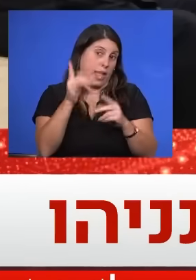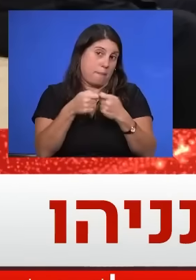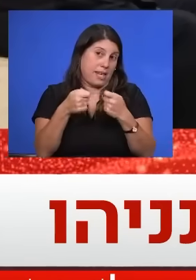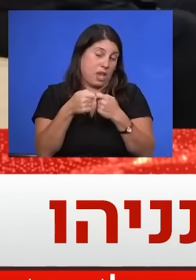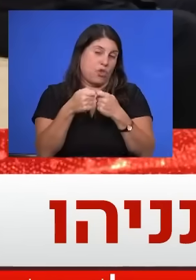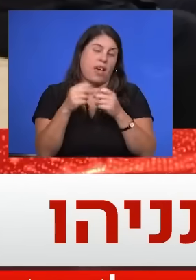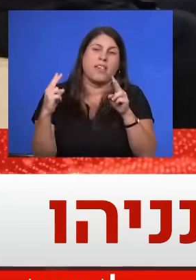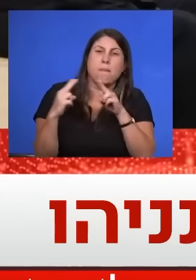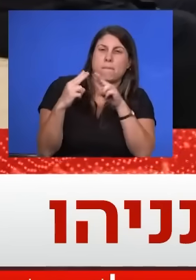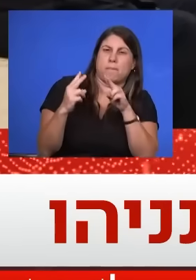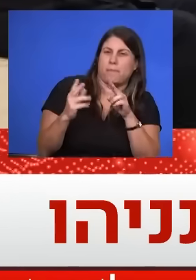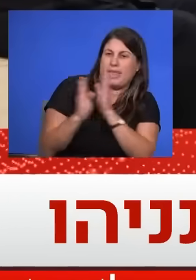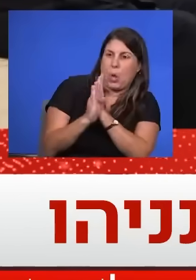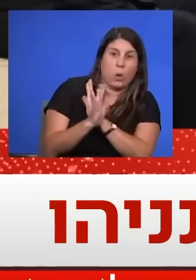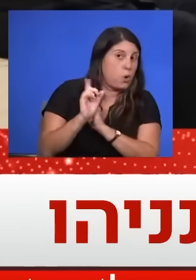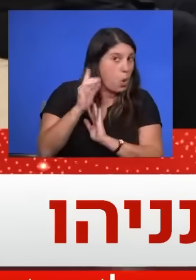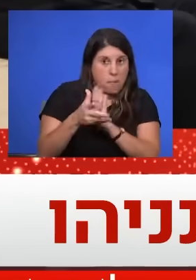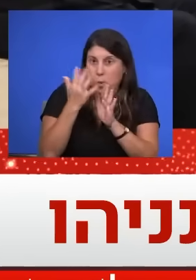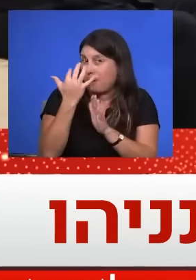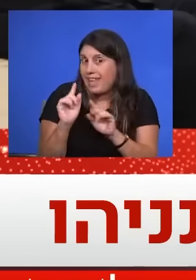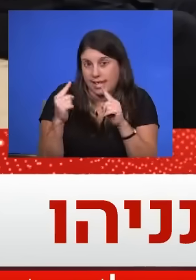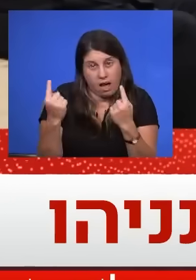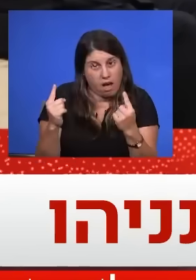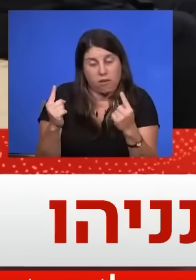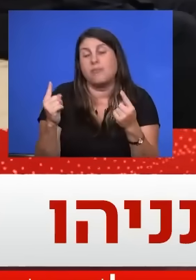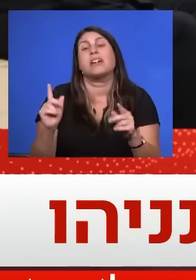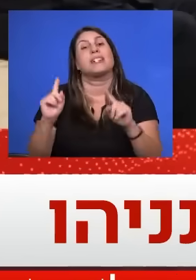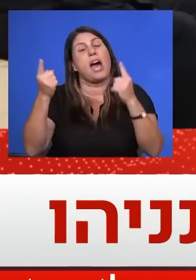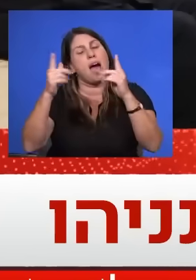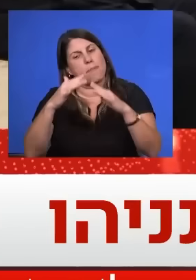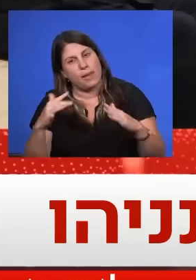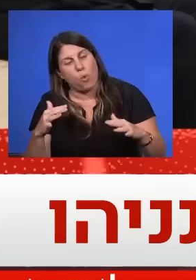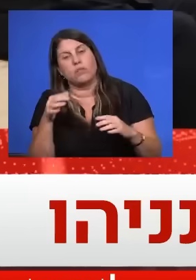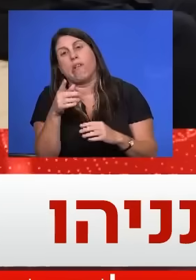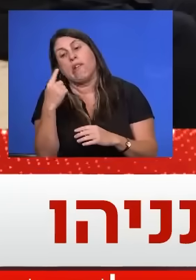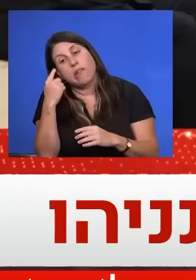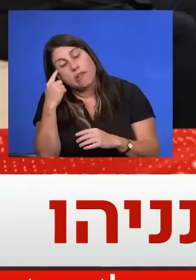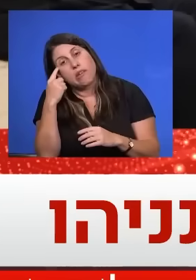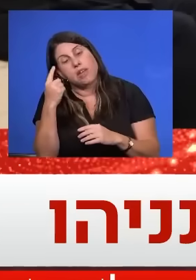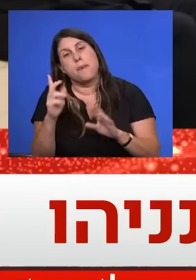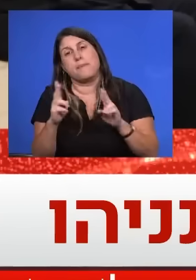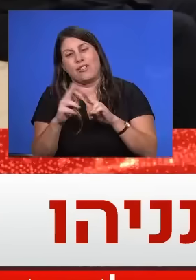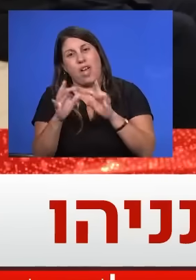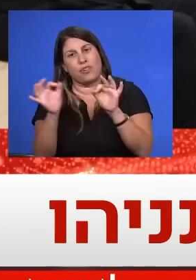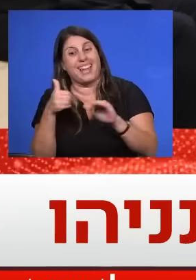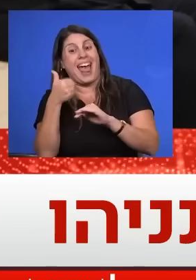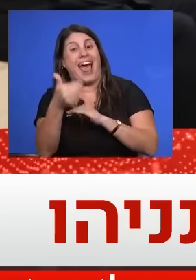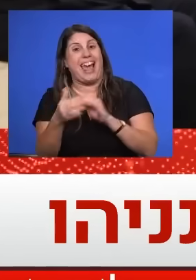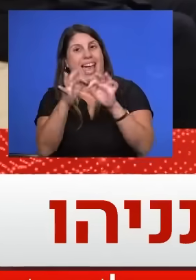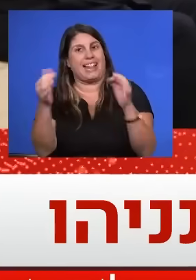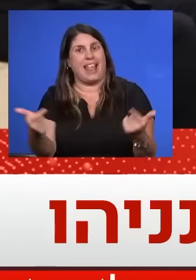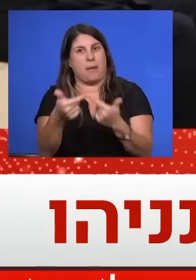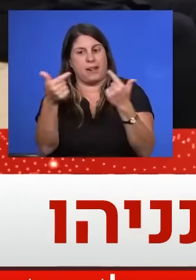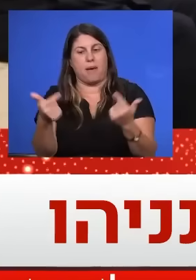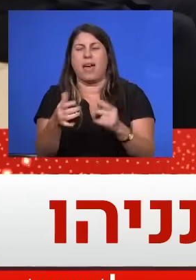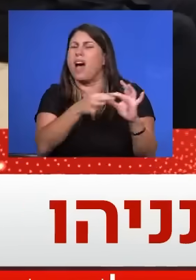היא התקיימה, התקיימה בביירות, אבל הערכה הרווחת שזאת פגישה שהתקיימה אחרי תחילת המלחמה כבר. המשפט החשוב שיצא